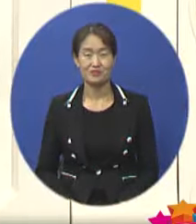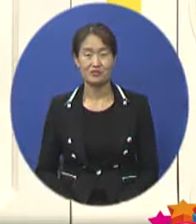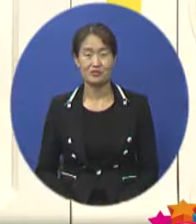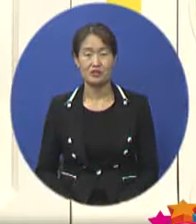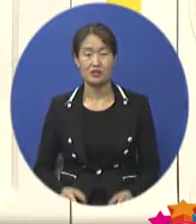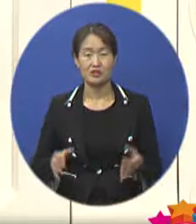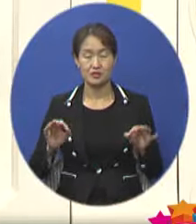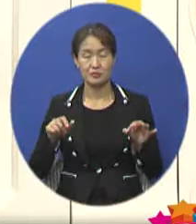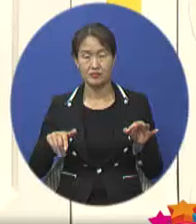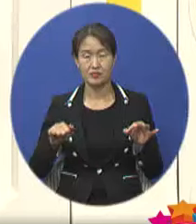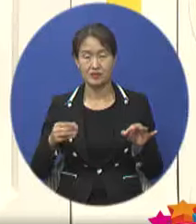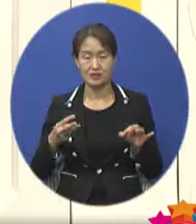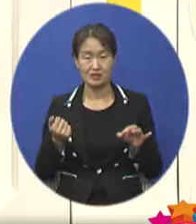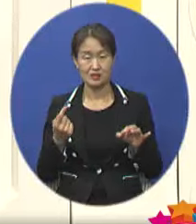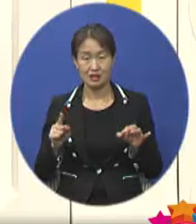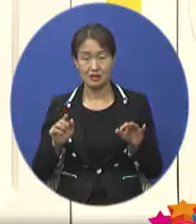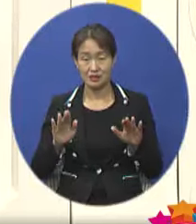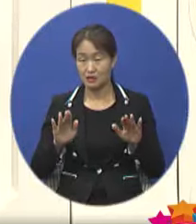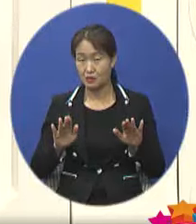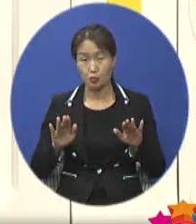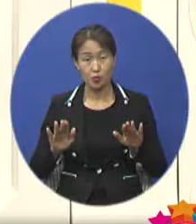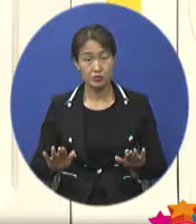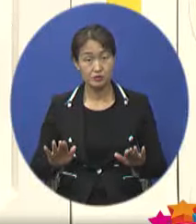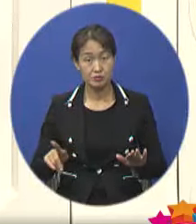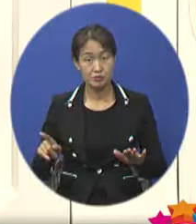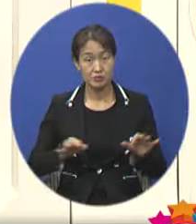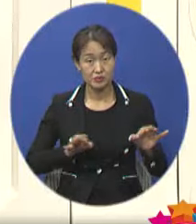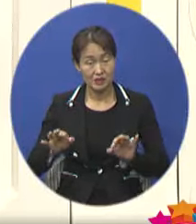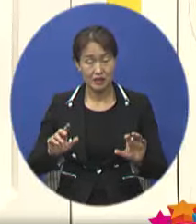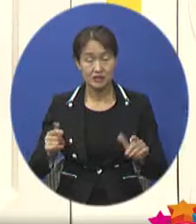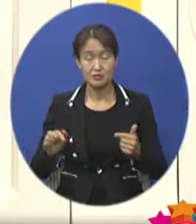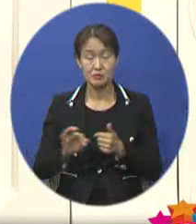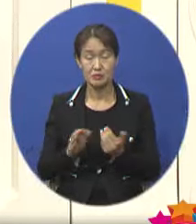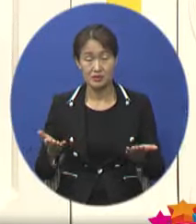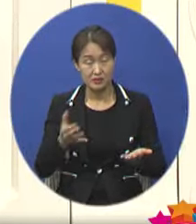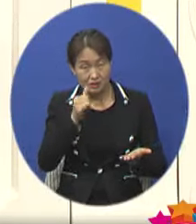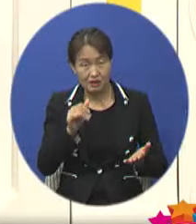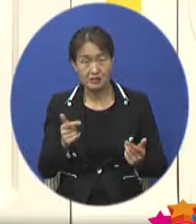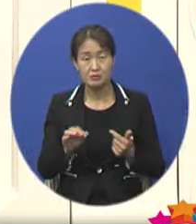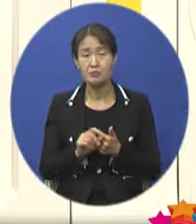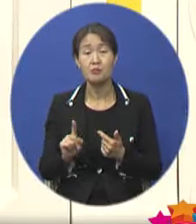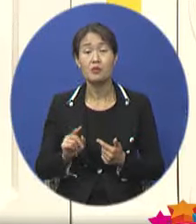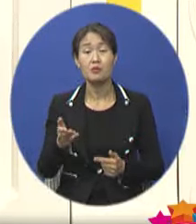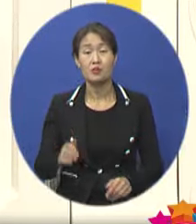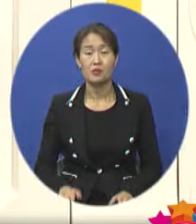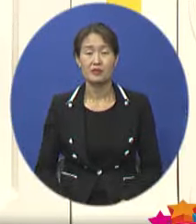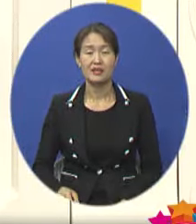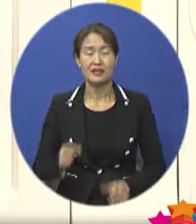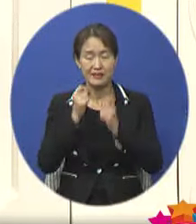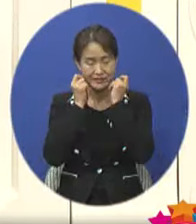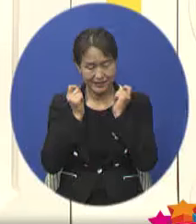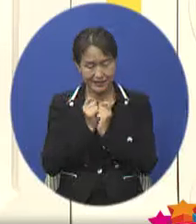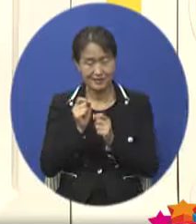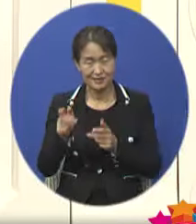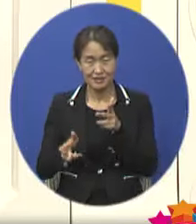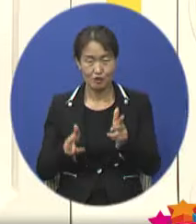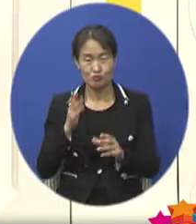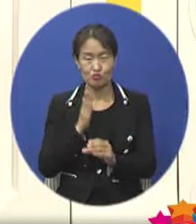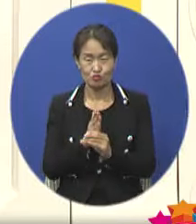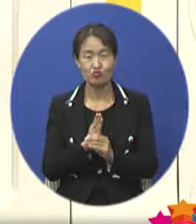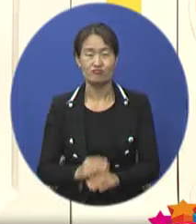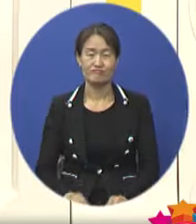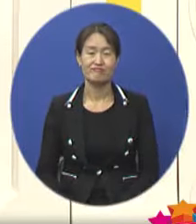우리 김기라 씨는 뭐 이렇게 장사를 하세요? 아니면은 다른 직업을 가지고 계세요? 그 자영업 하고 있어요. 어, 일을